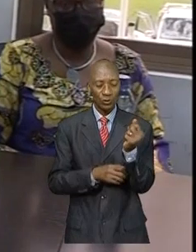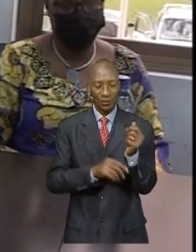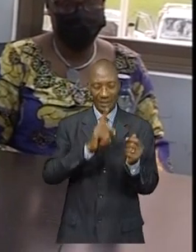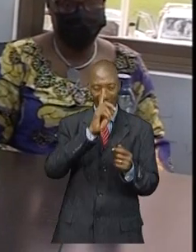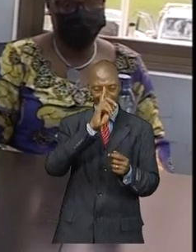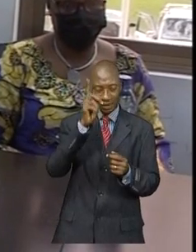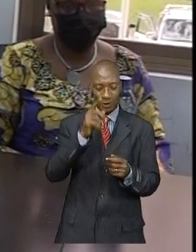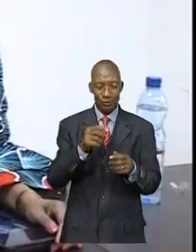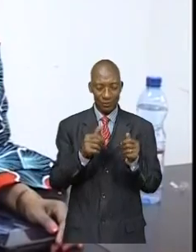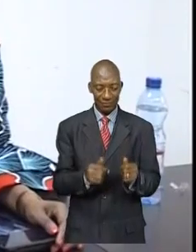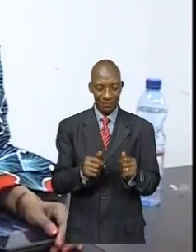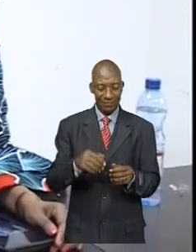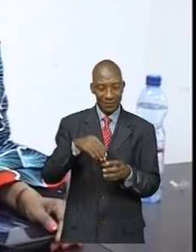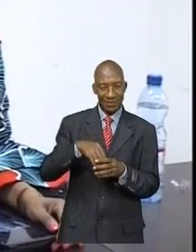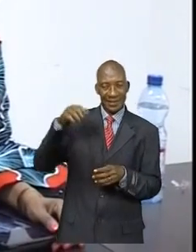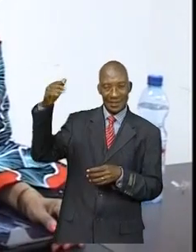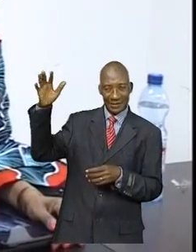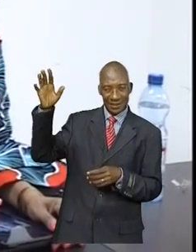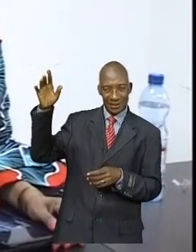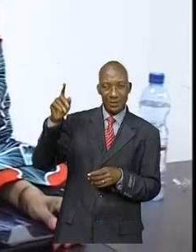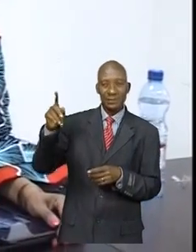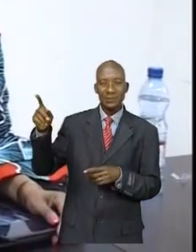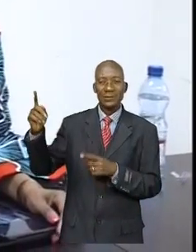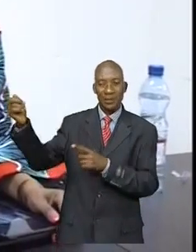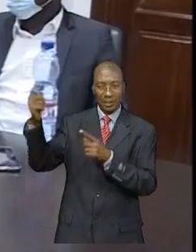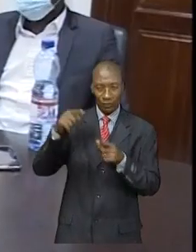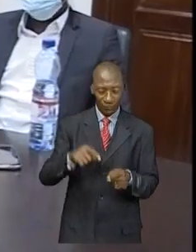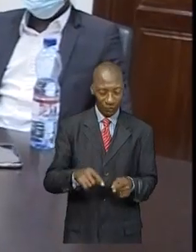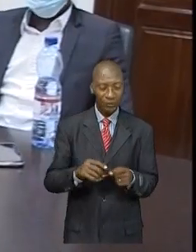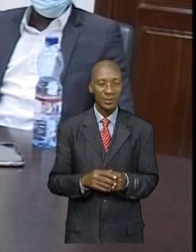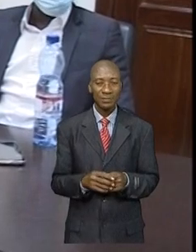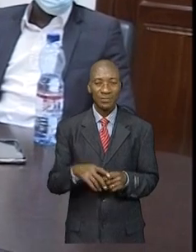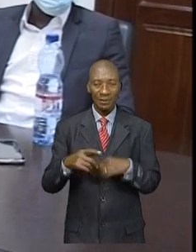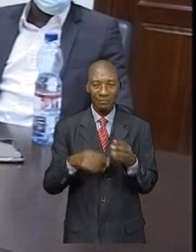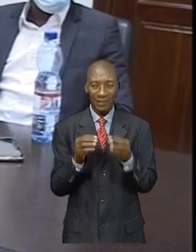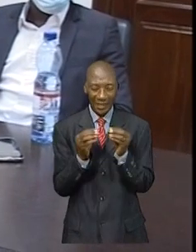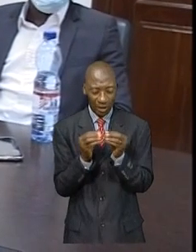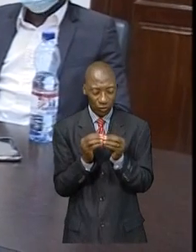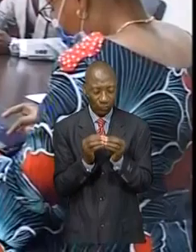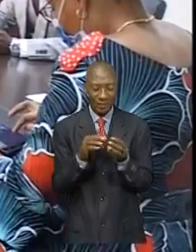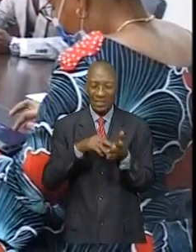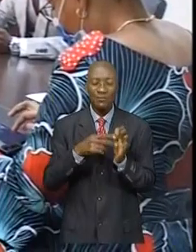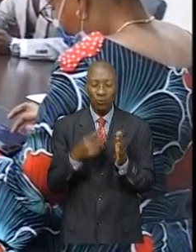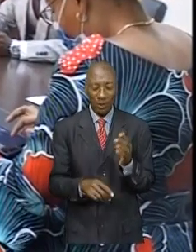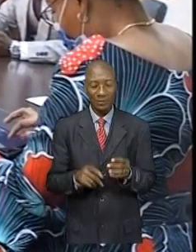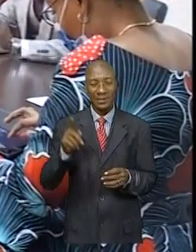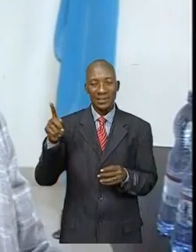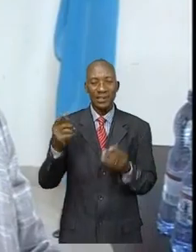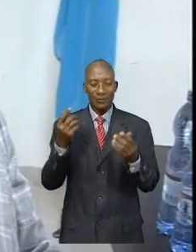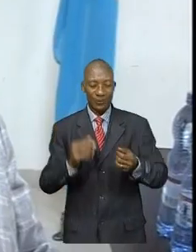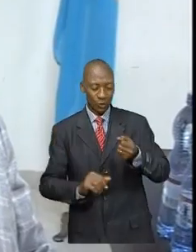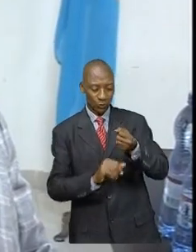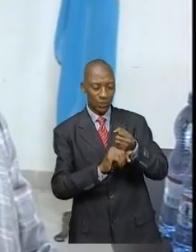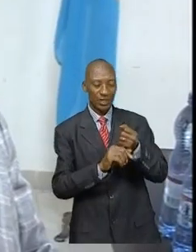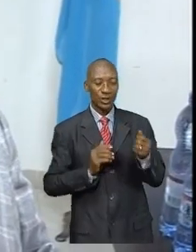de réflexion, d'action et de partage qui leur permettent de contribuer au développement de leur pays d'origine, la RDC,